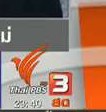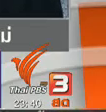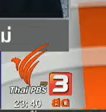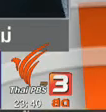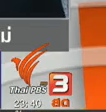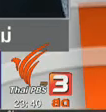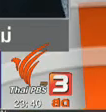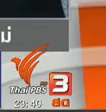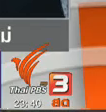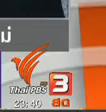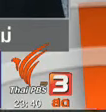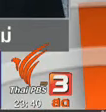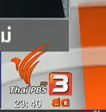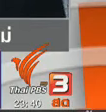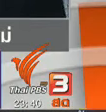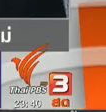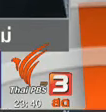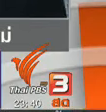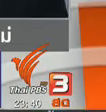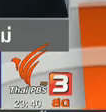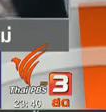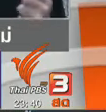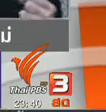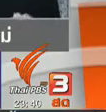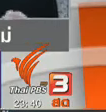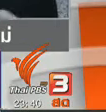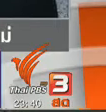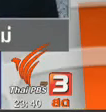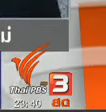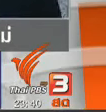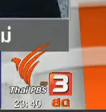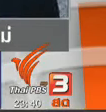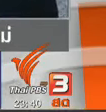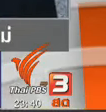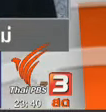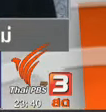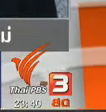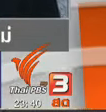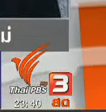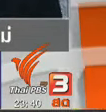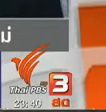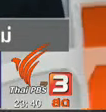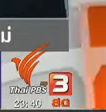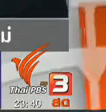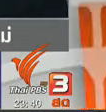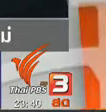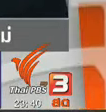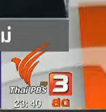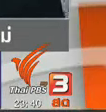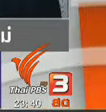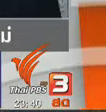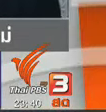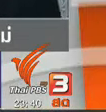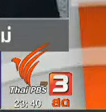Hope and time is still with us. เราจะยังชักชวนทุกท่านให้มารณรงค์อย่างแข็ง